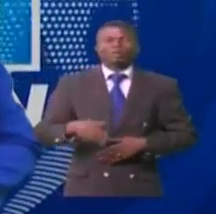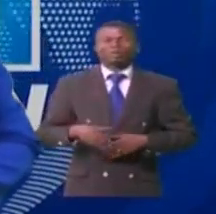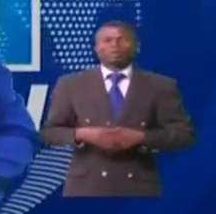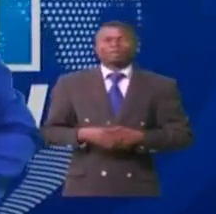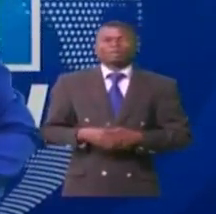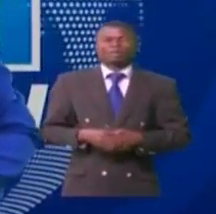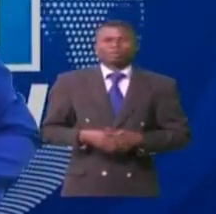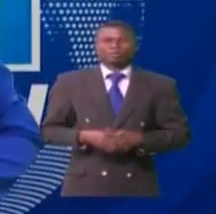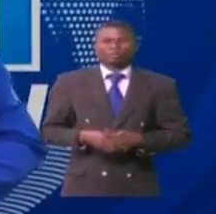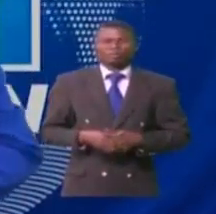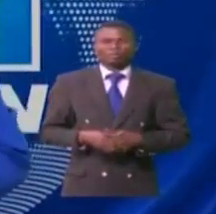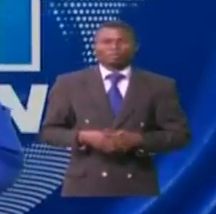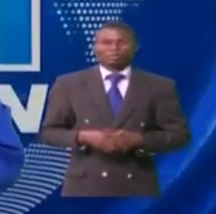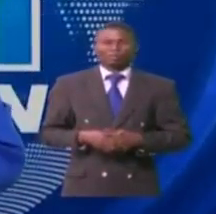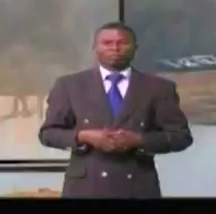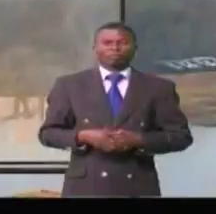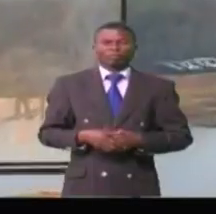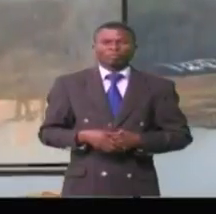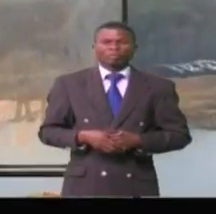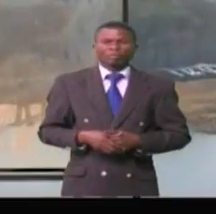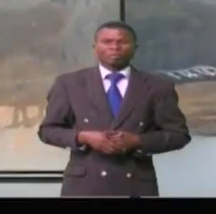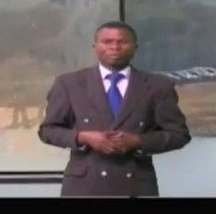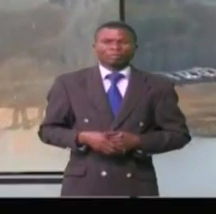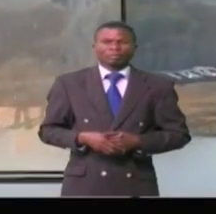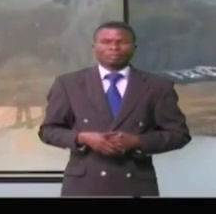Pierre Mifouba.